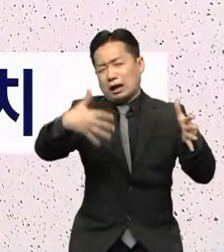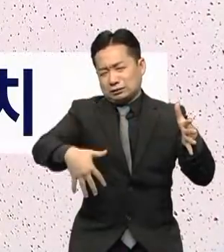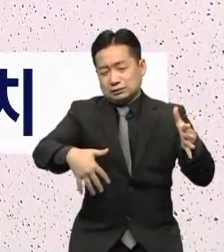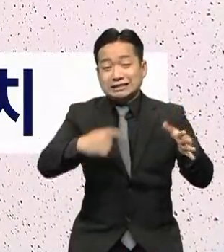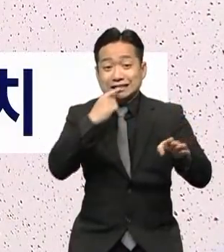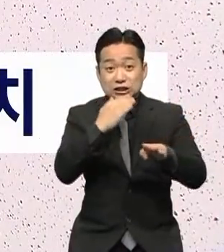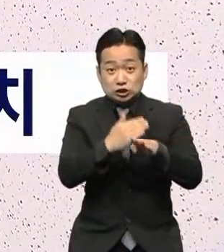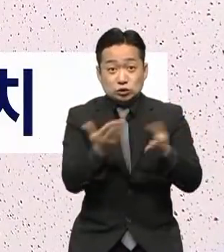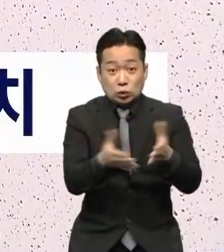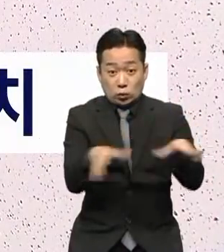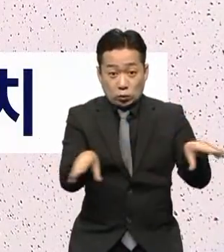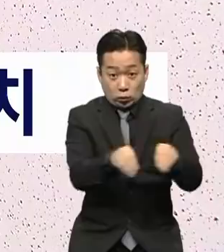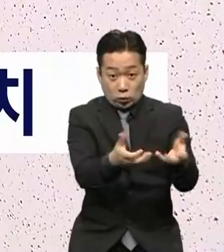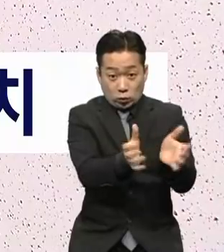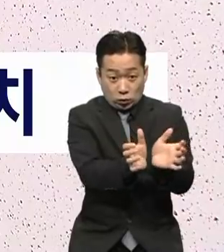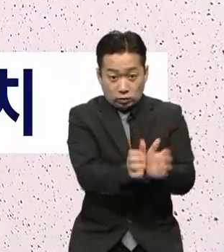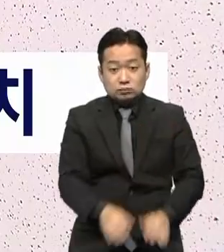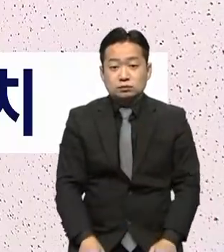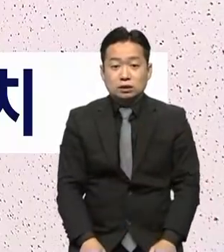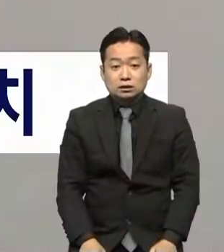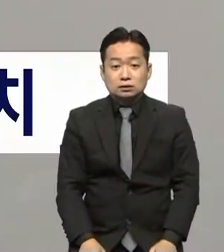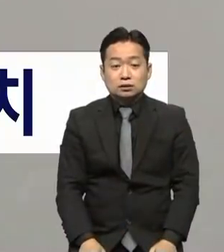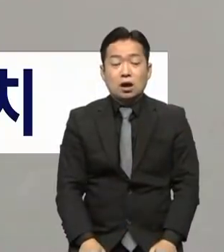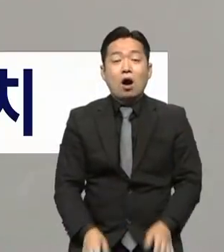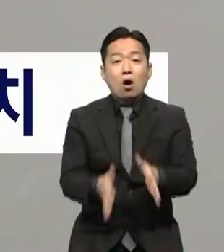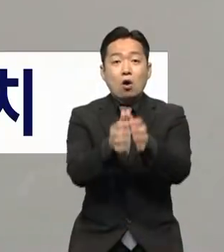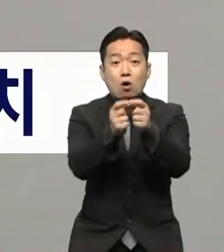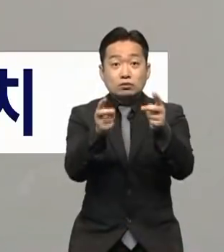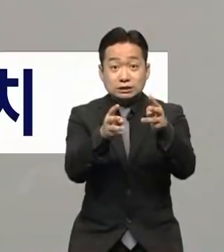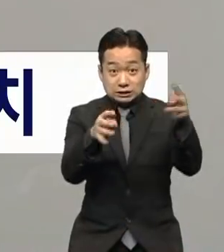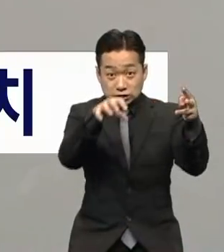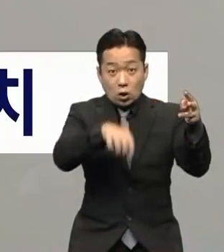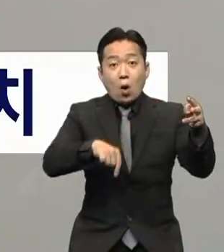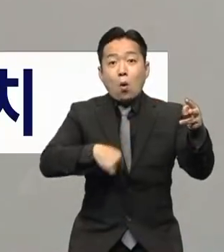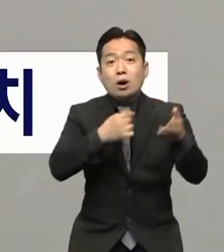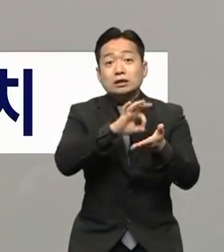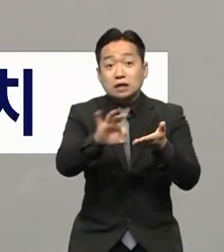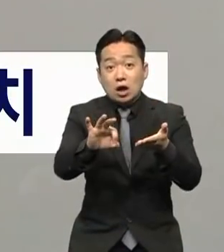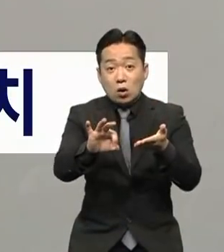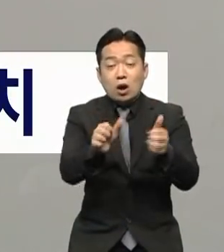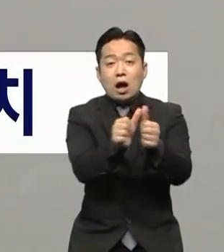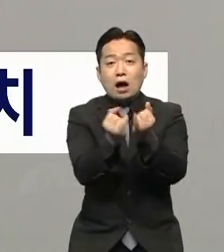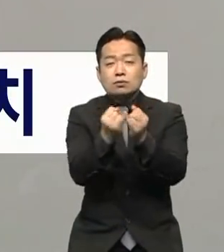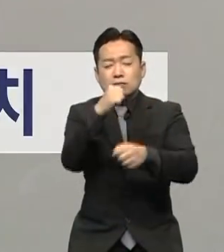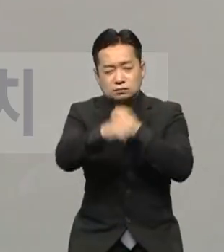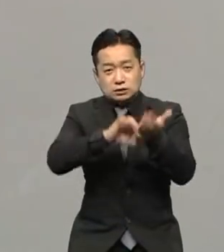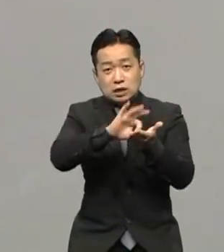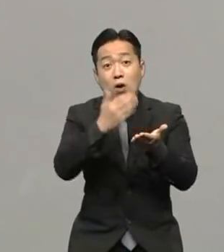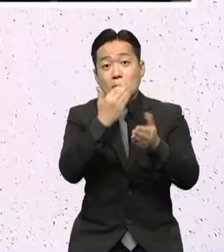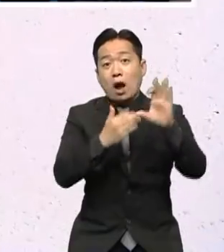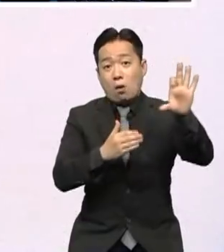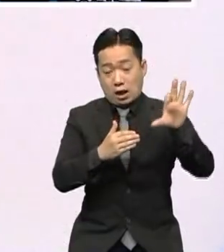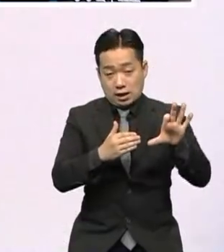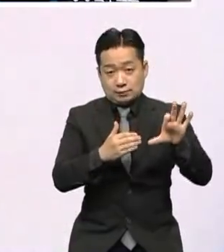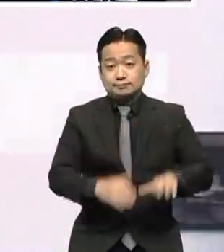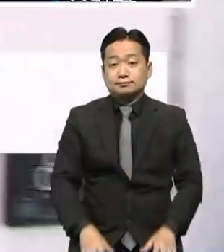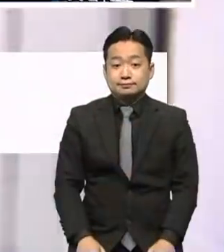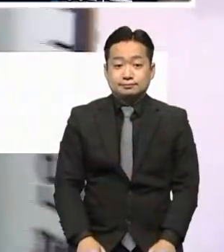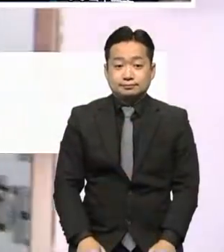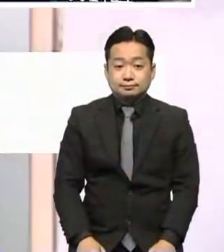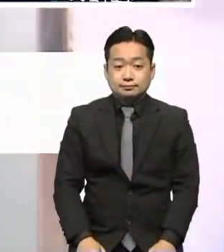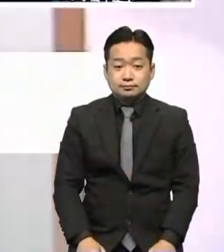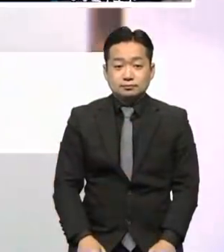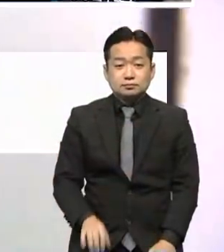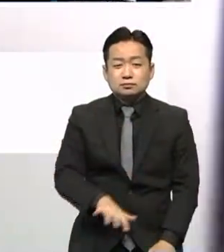민주노총은 최근 공공운수노조 건물 3개 층에 혼자서만 사용할 수 있는 성중립 화장실을 설치했습니다. 모두를